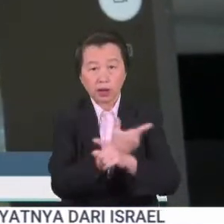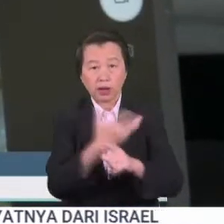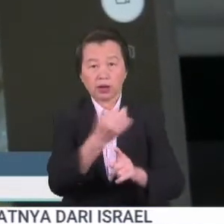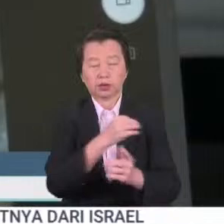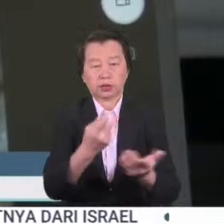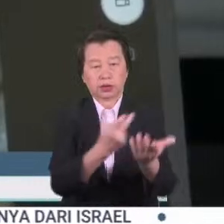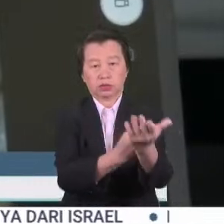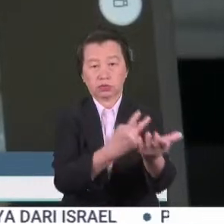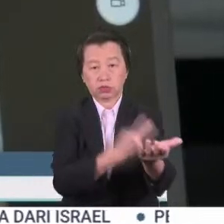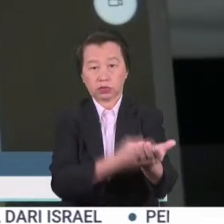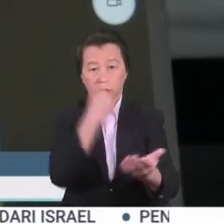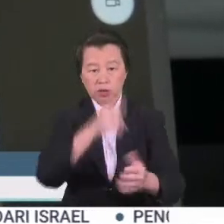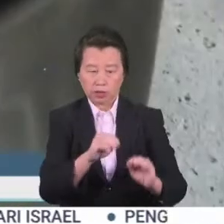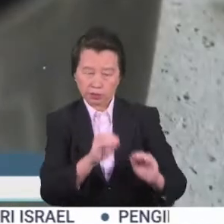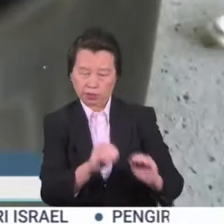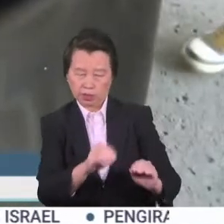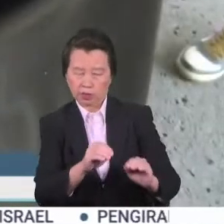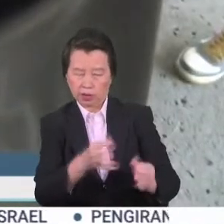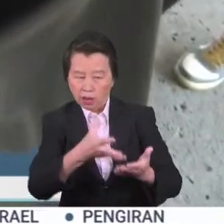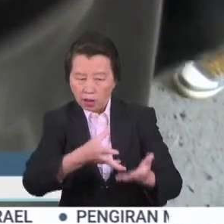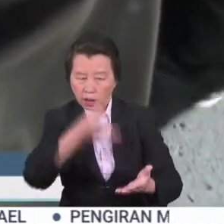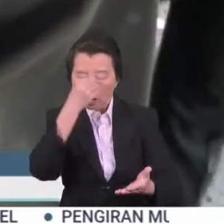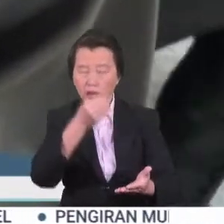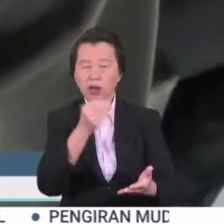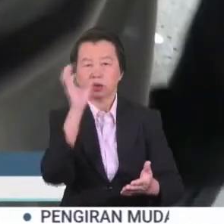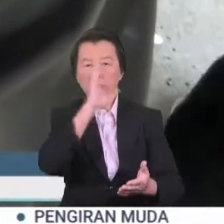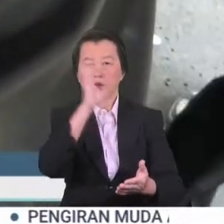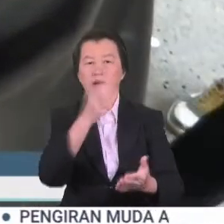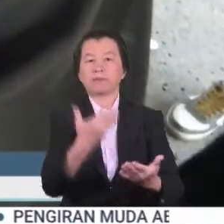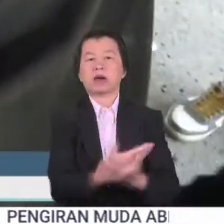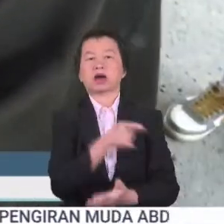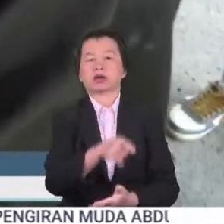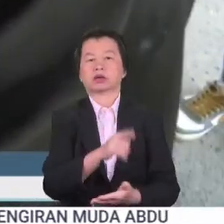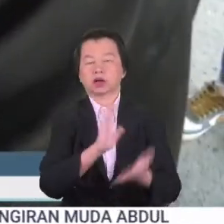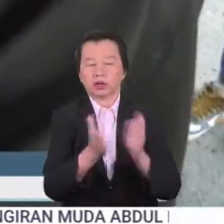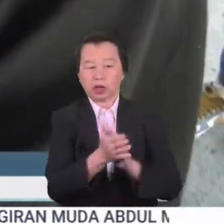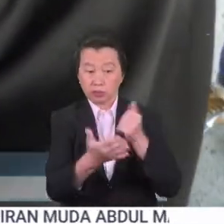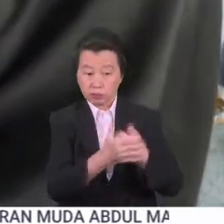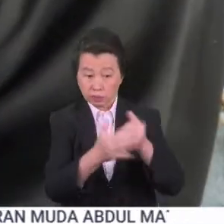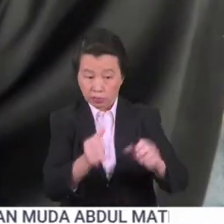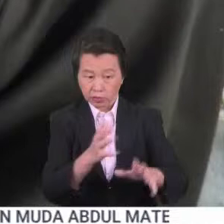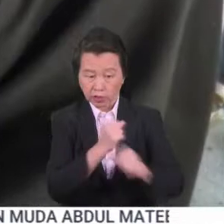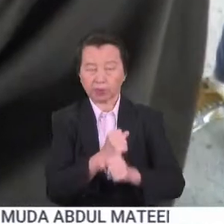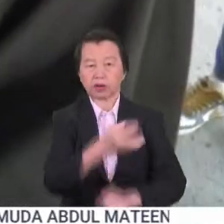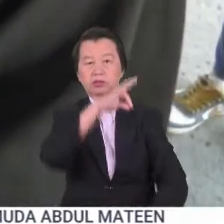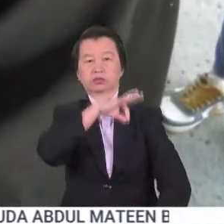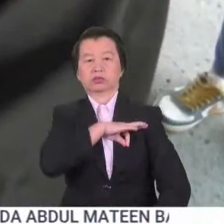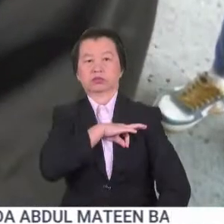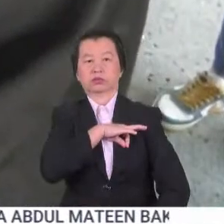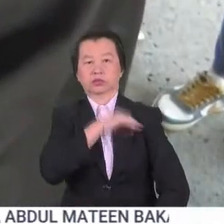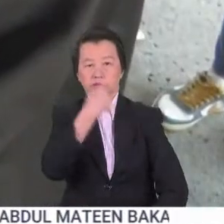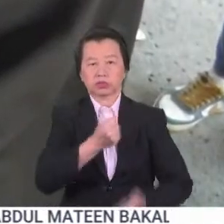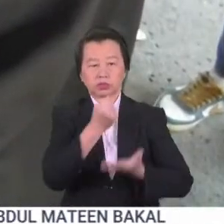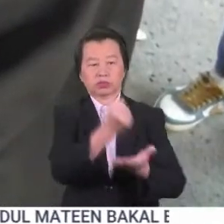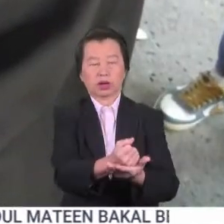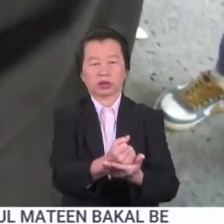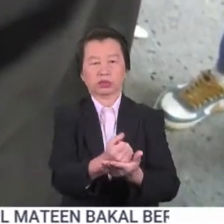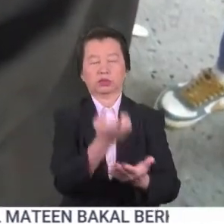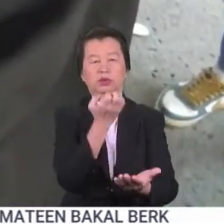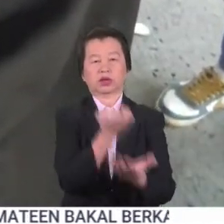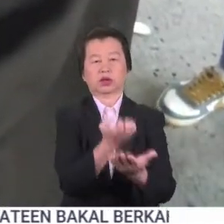kursus bagi mempelajari dan meneroka kemahiran baharu sehingga mampu menjana pendapatan bagi membantu